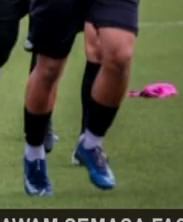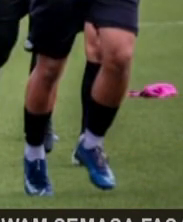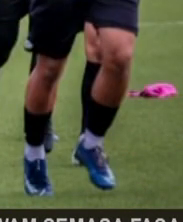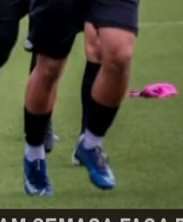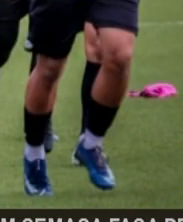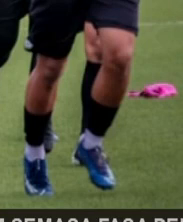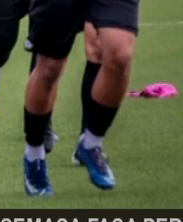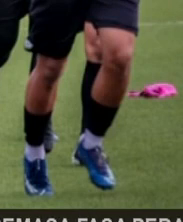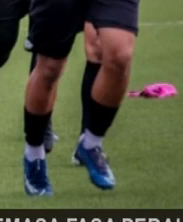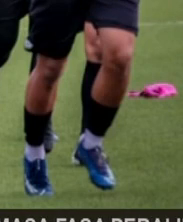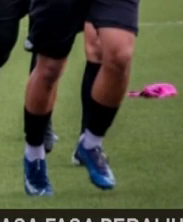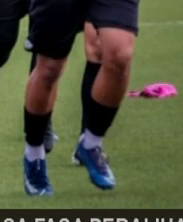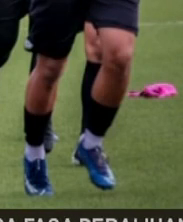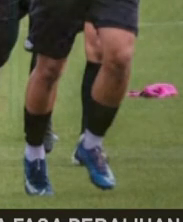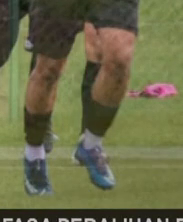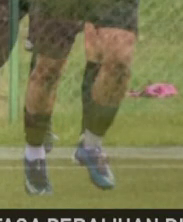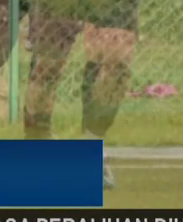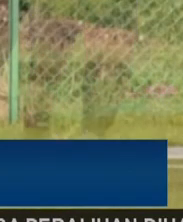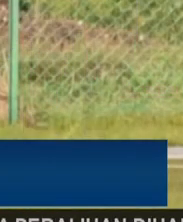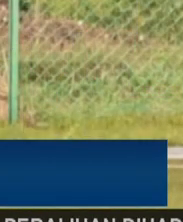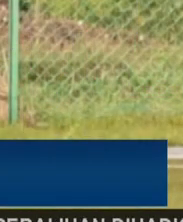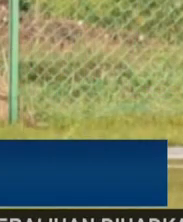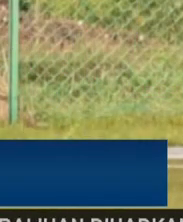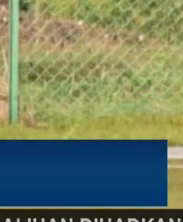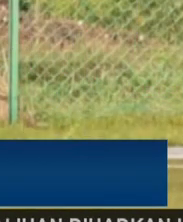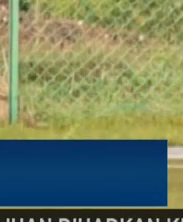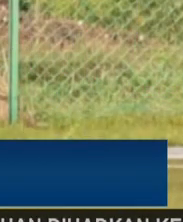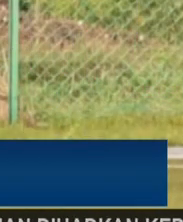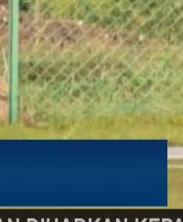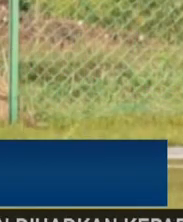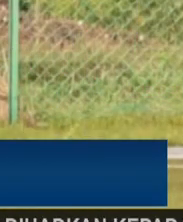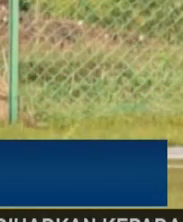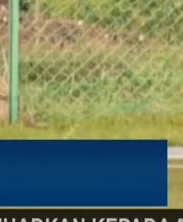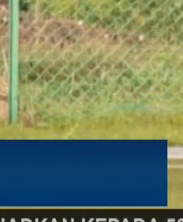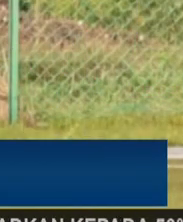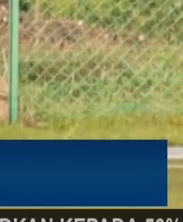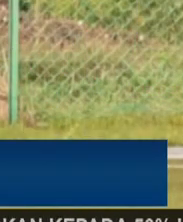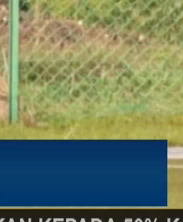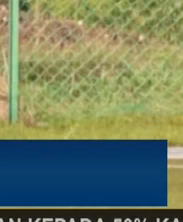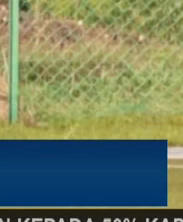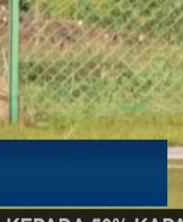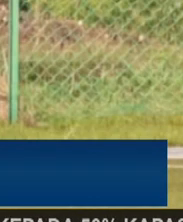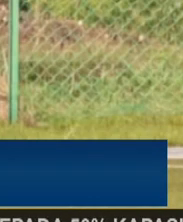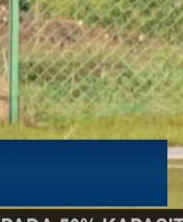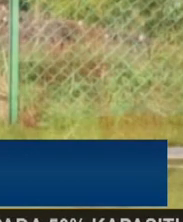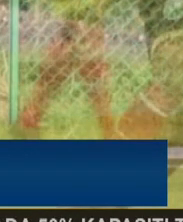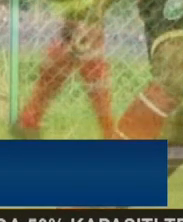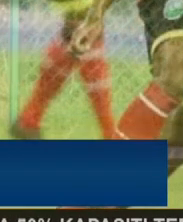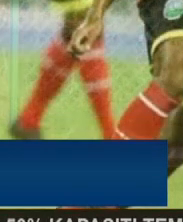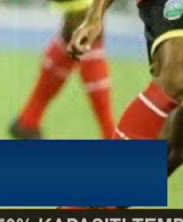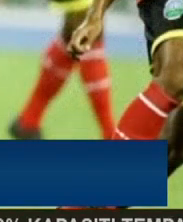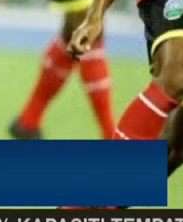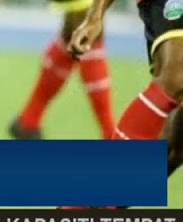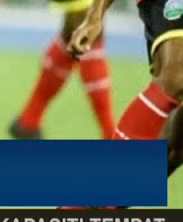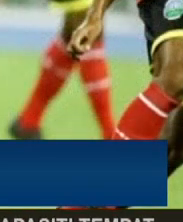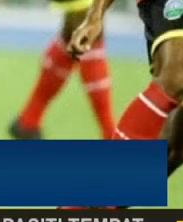kenyataan tersebut diumumkan oleh Persatuan bola sepak negara Brunei Darussalam vb-d ekoran keadaan negara yang masih lagi bergelut dengan